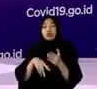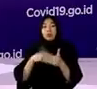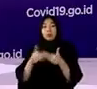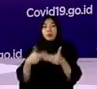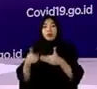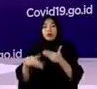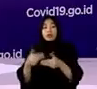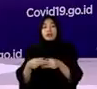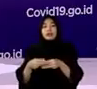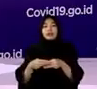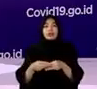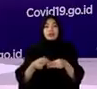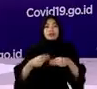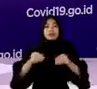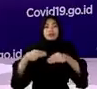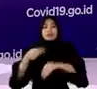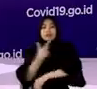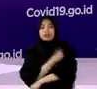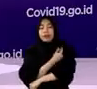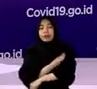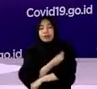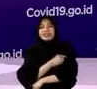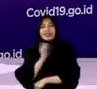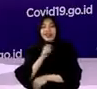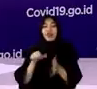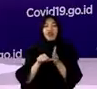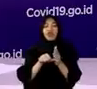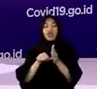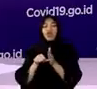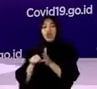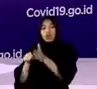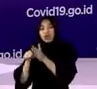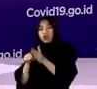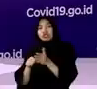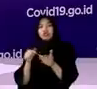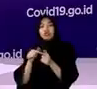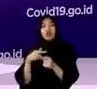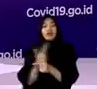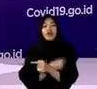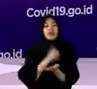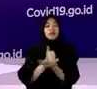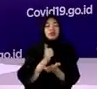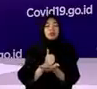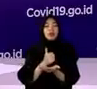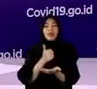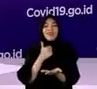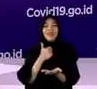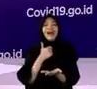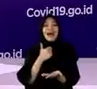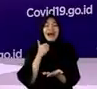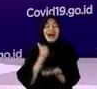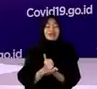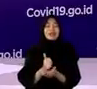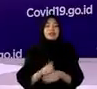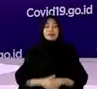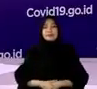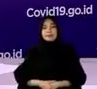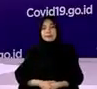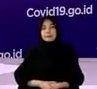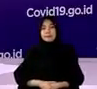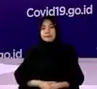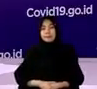vaksin dalam skema gotong royong untuk memastikan juga keaslian vaksin. Penting untuk